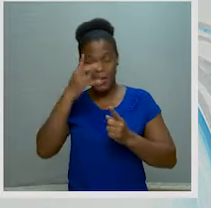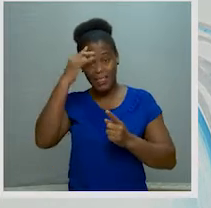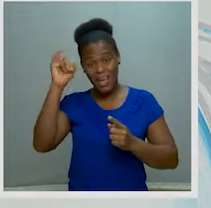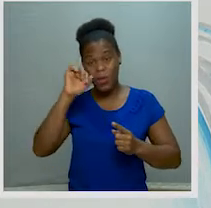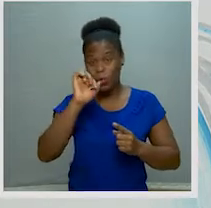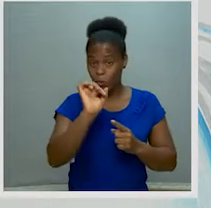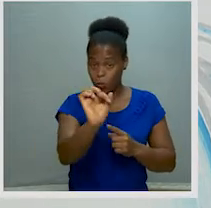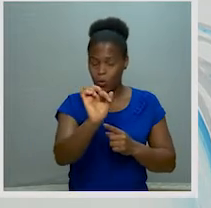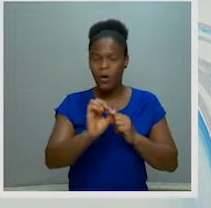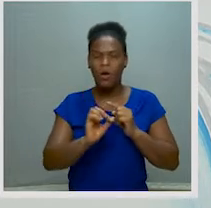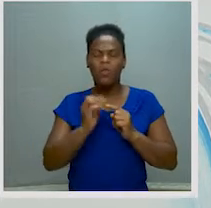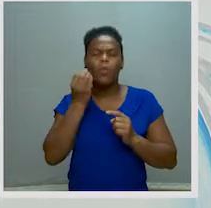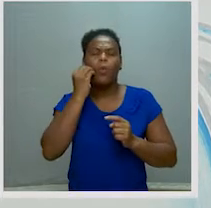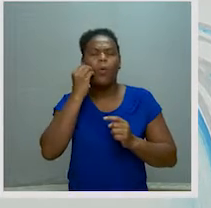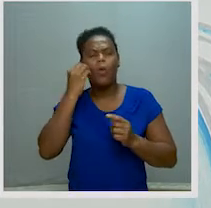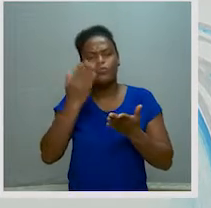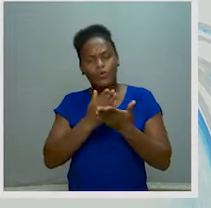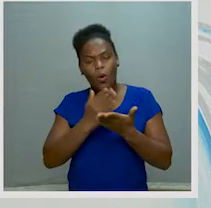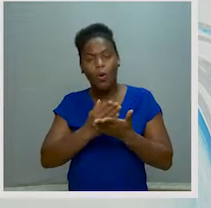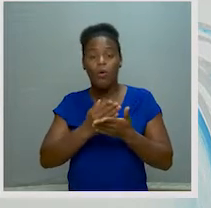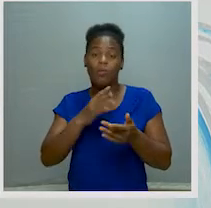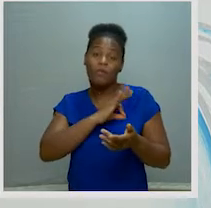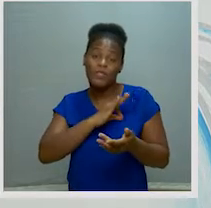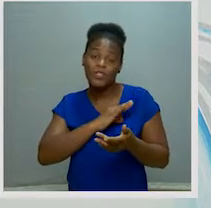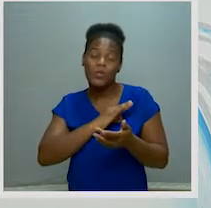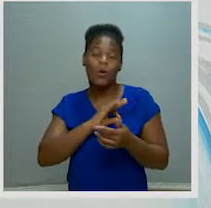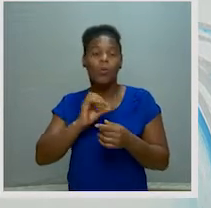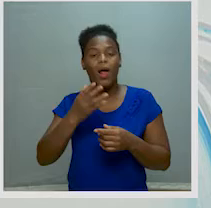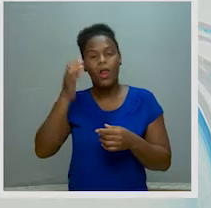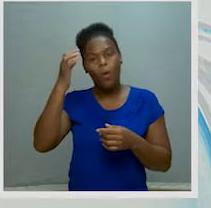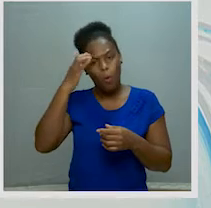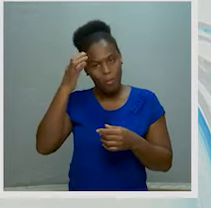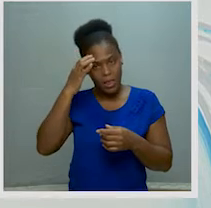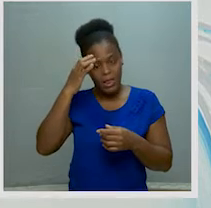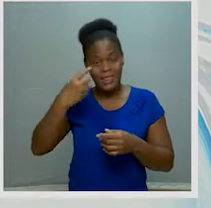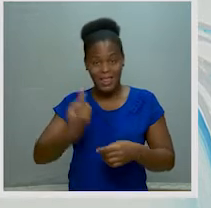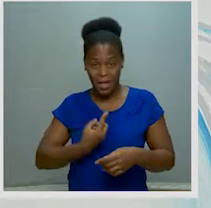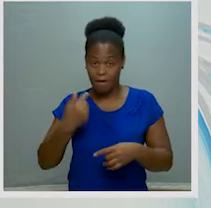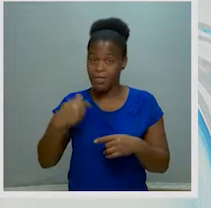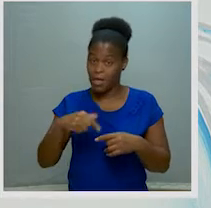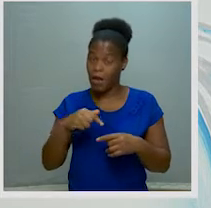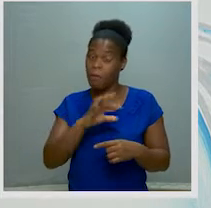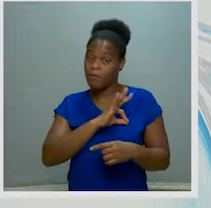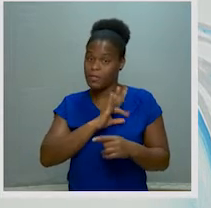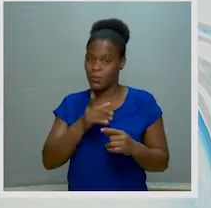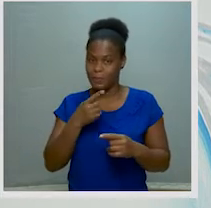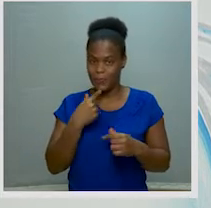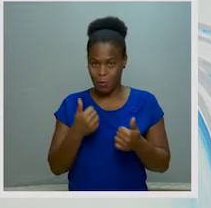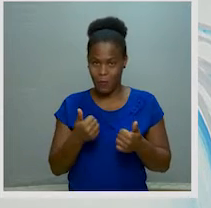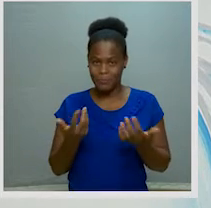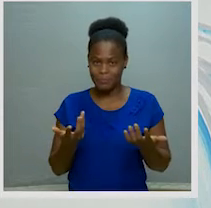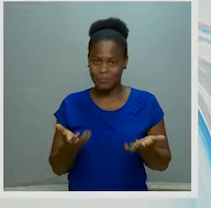que devait être l'école, le professeur et quelles compétences aussi devait avoir un professeur. C'est